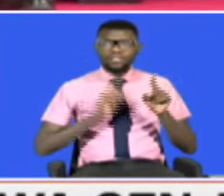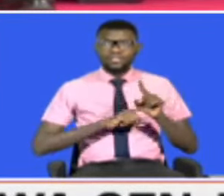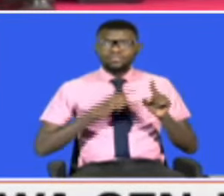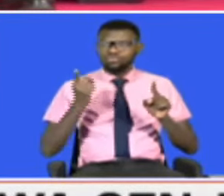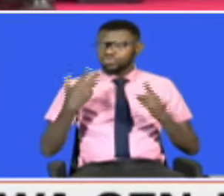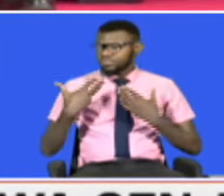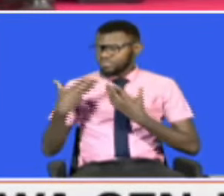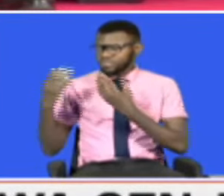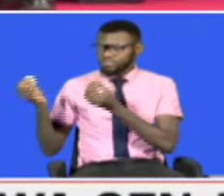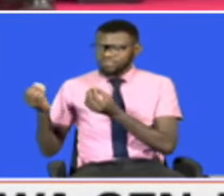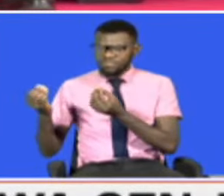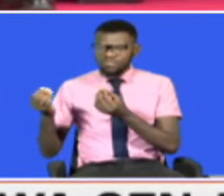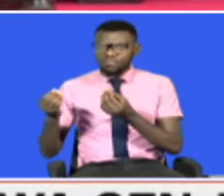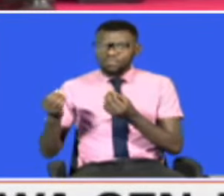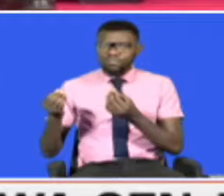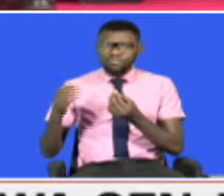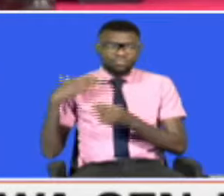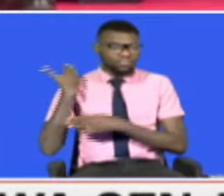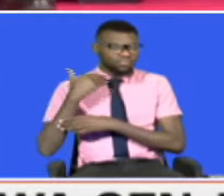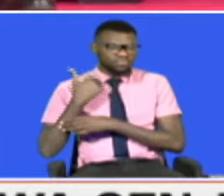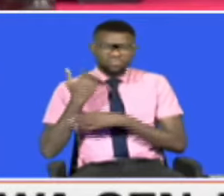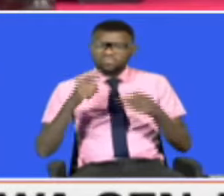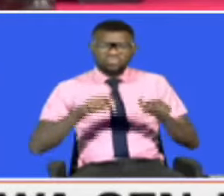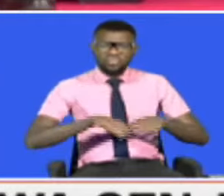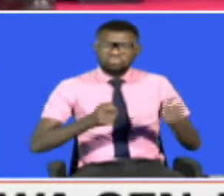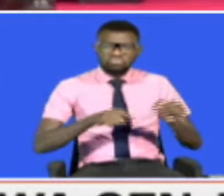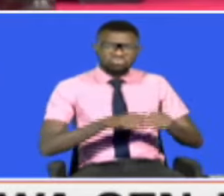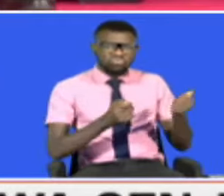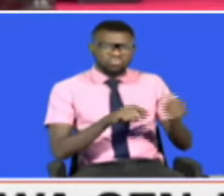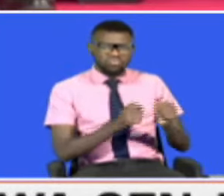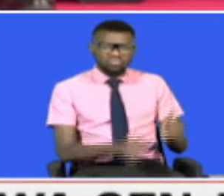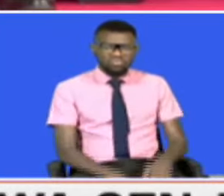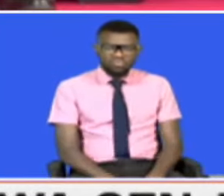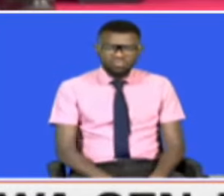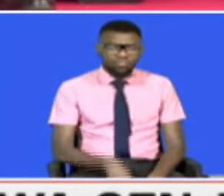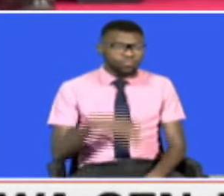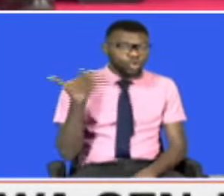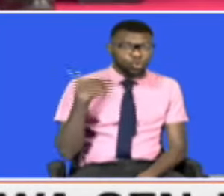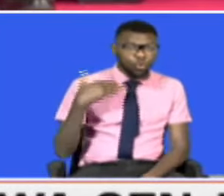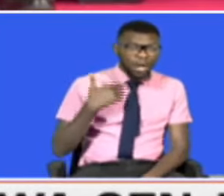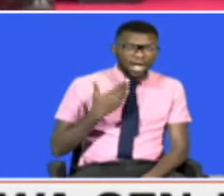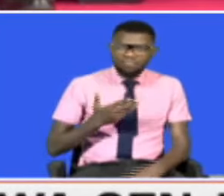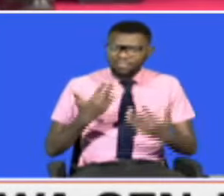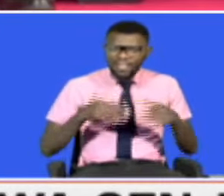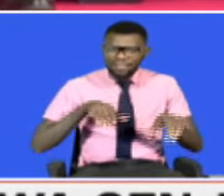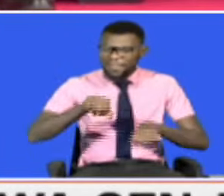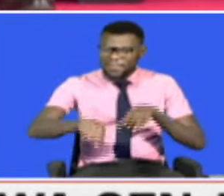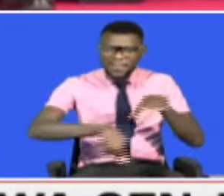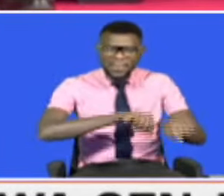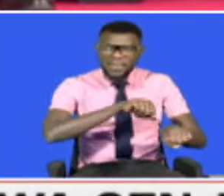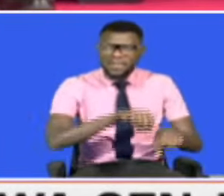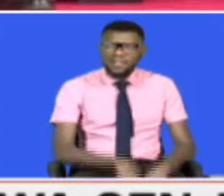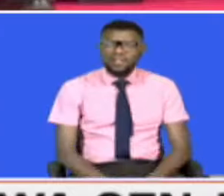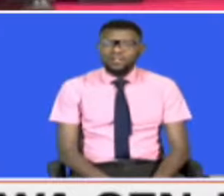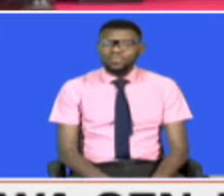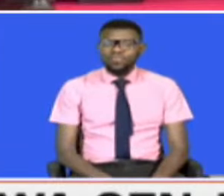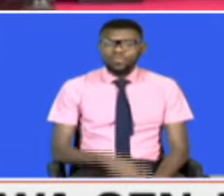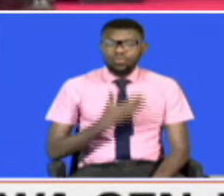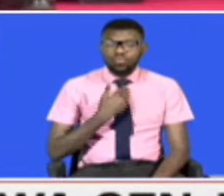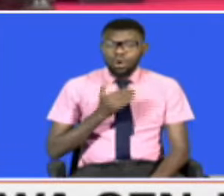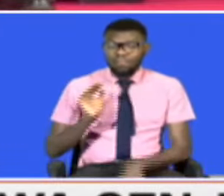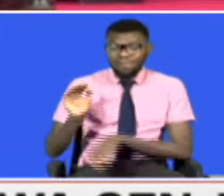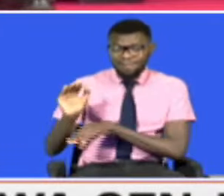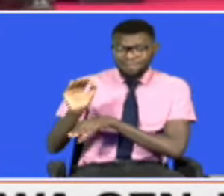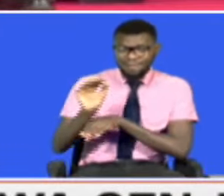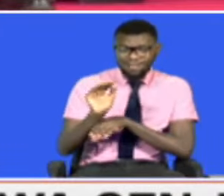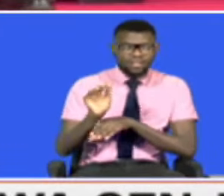wana hijack mambo yenu. Wezi, wanaanza kuiba mali ya watu, sindio? So we want to ask the Gen Z,